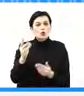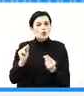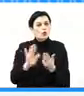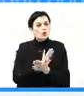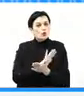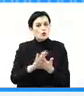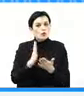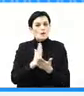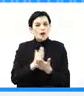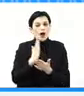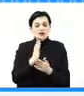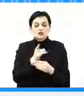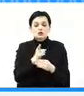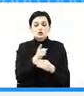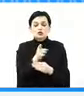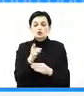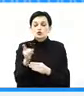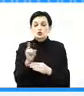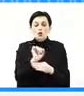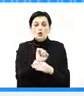უფასოა ადგილობრივი